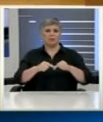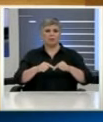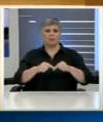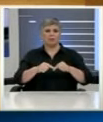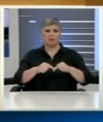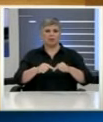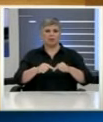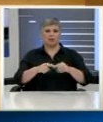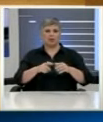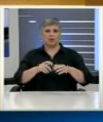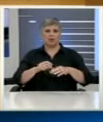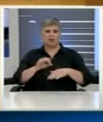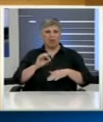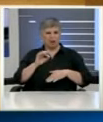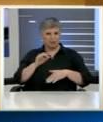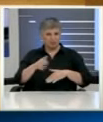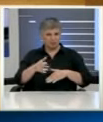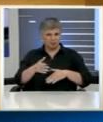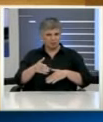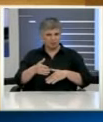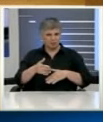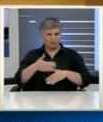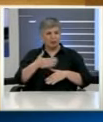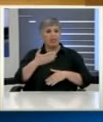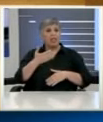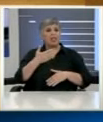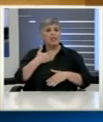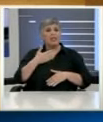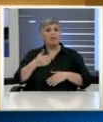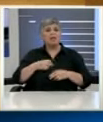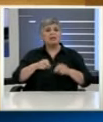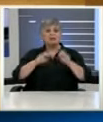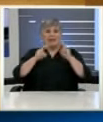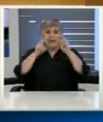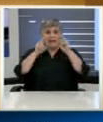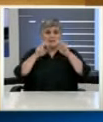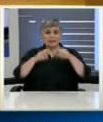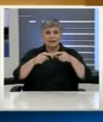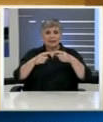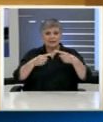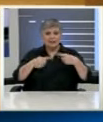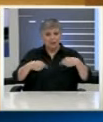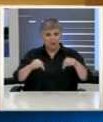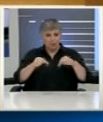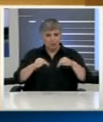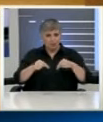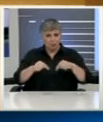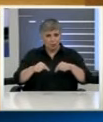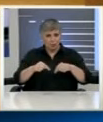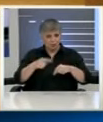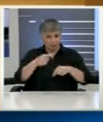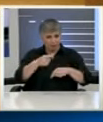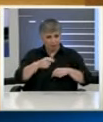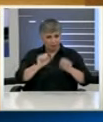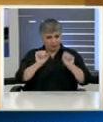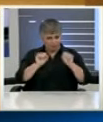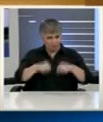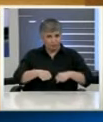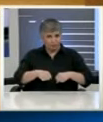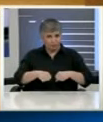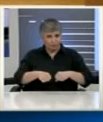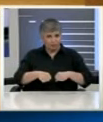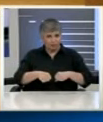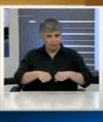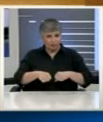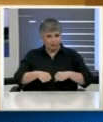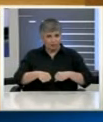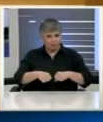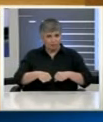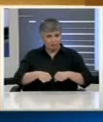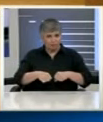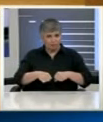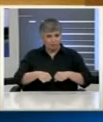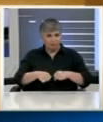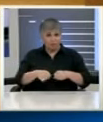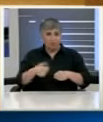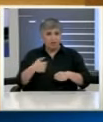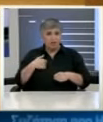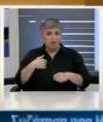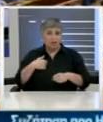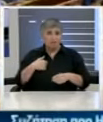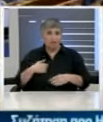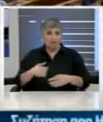μέχρι εκεί συμφωνείτε να γίνει εξεταστική επιτροπή για το ζήτημα αυτό όχι όχι όχι εγώ